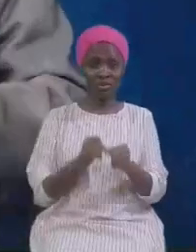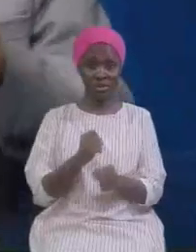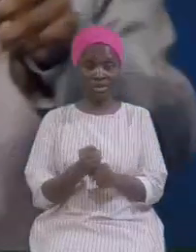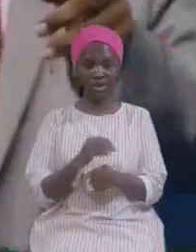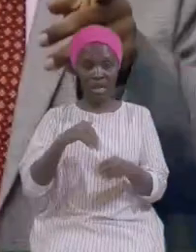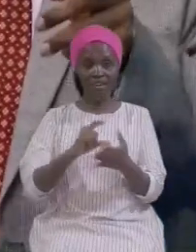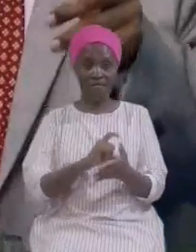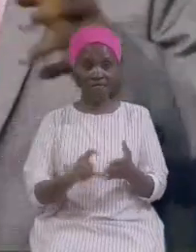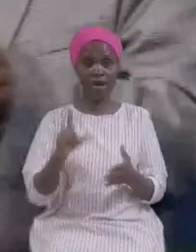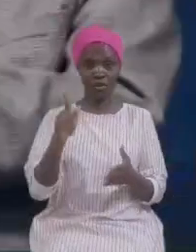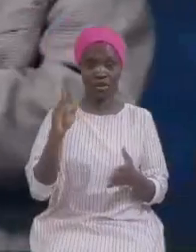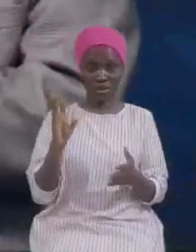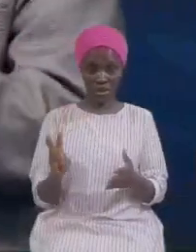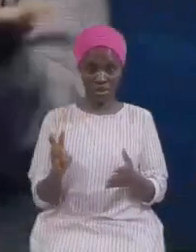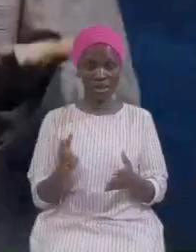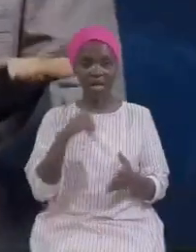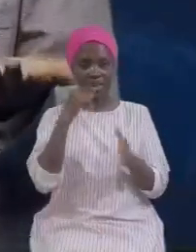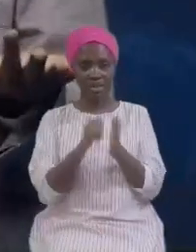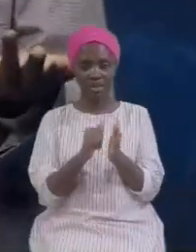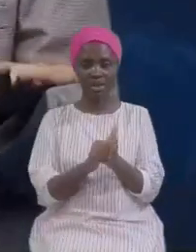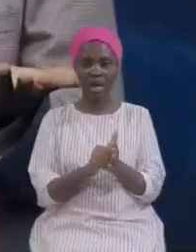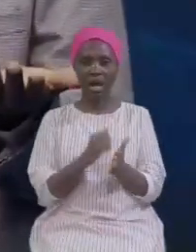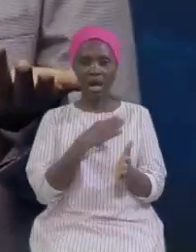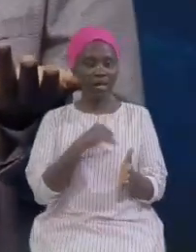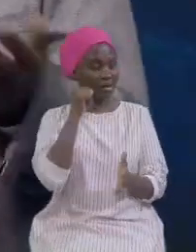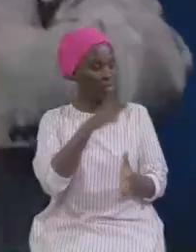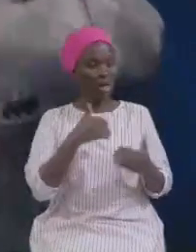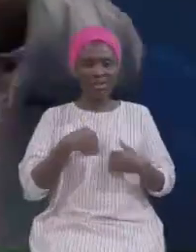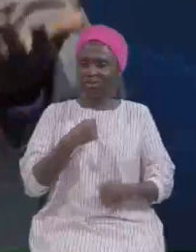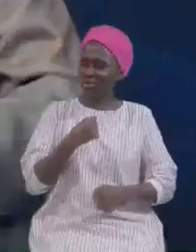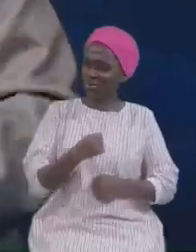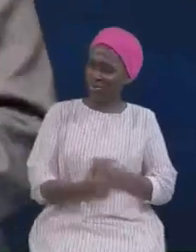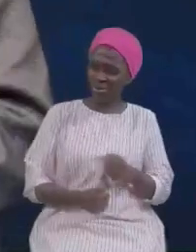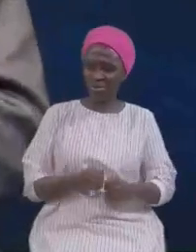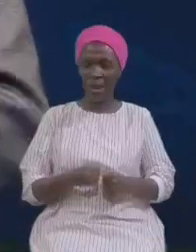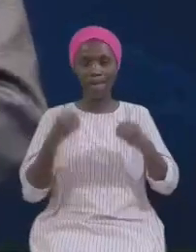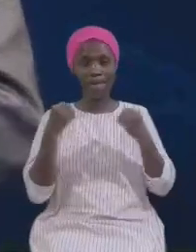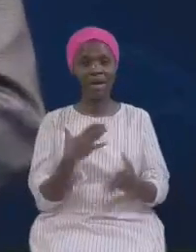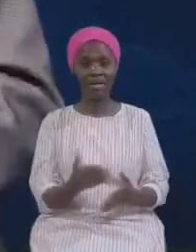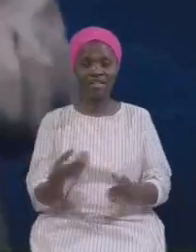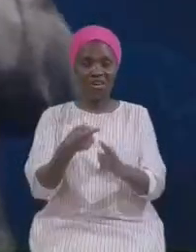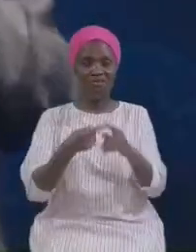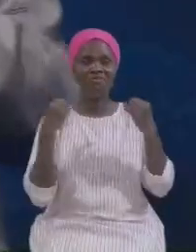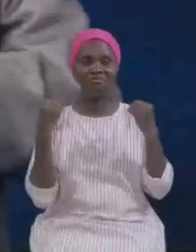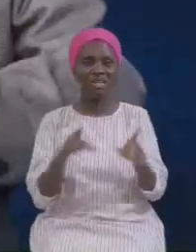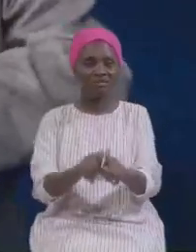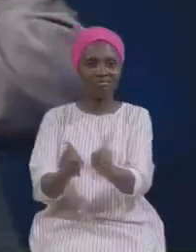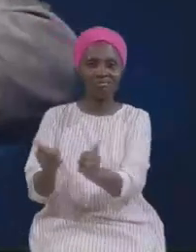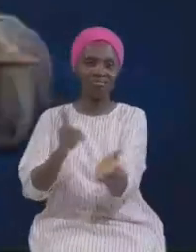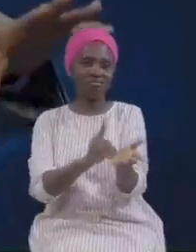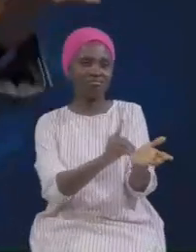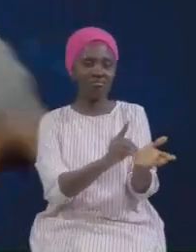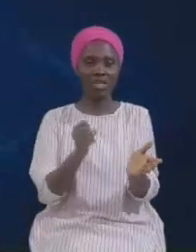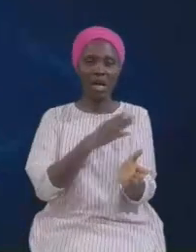Verset 26. On dit, elle avait beaucoup souffert entre les mains de plusieurs médecins. Elle